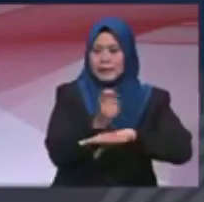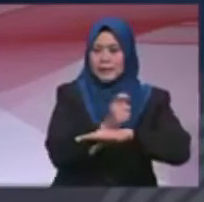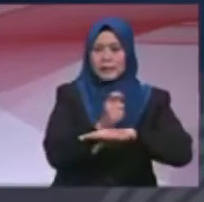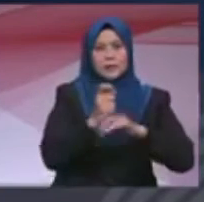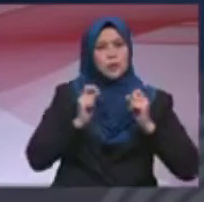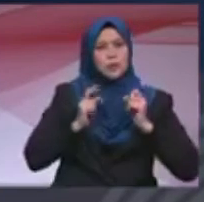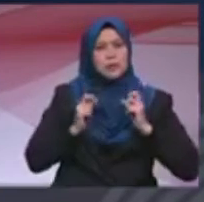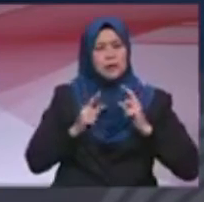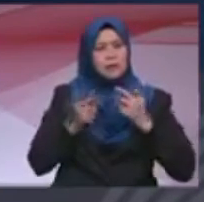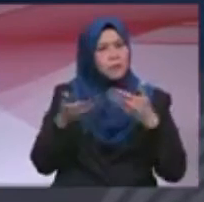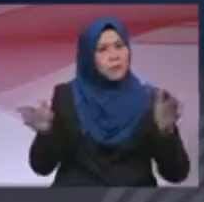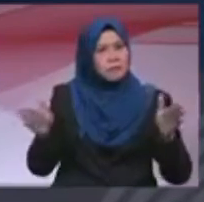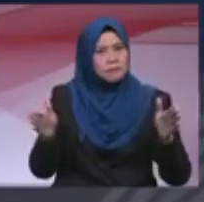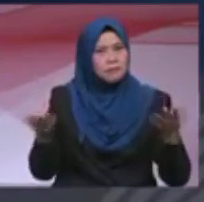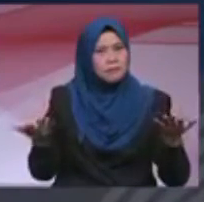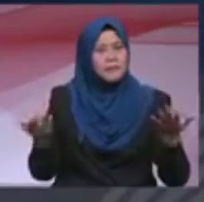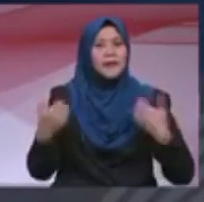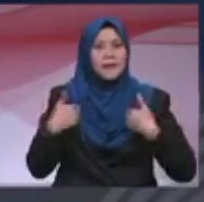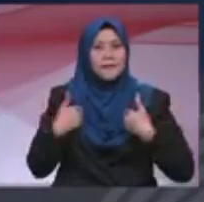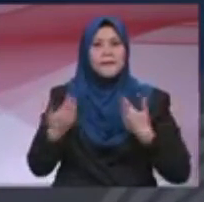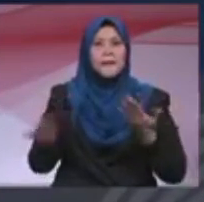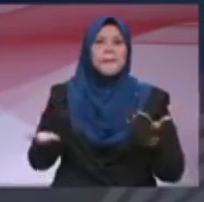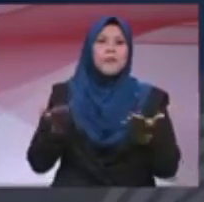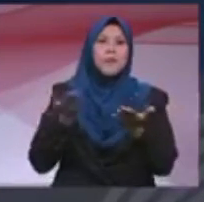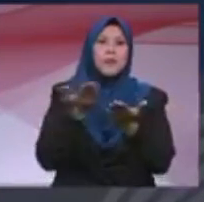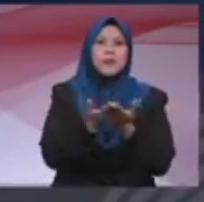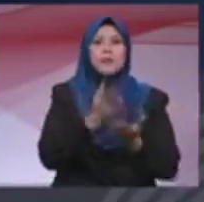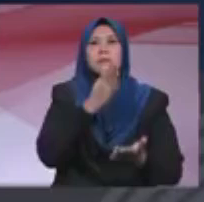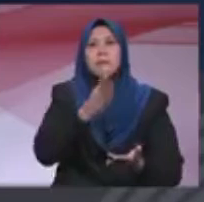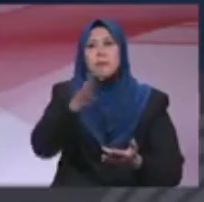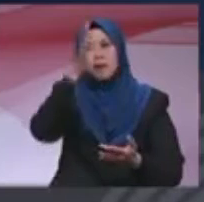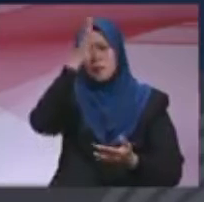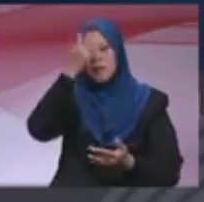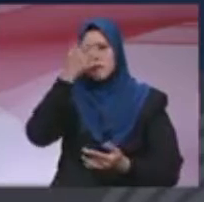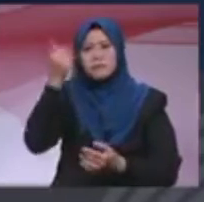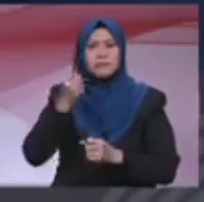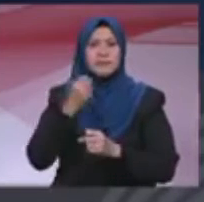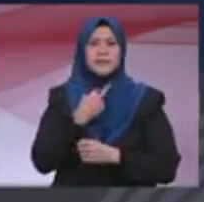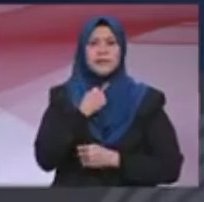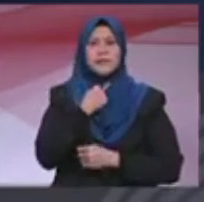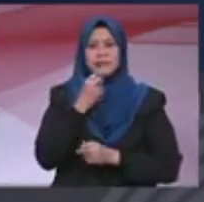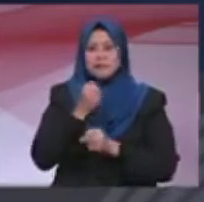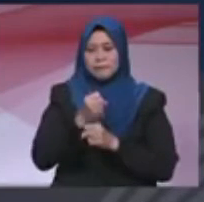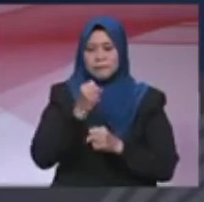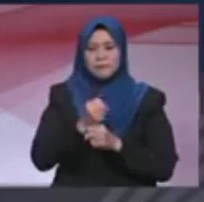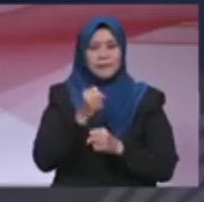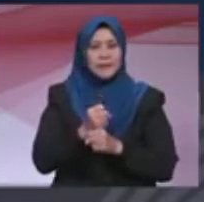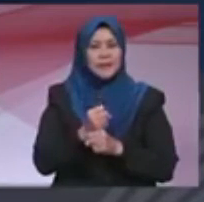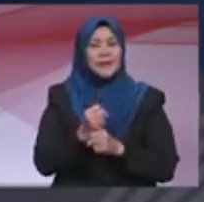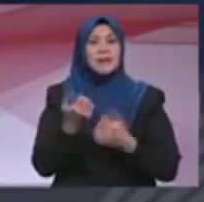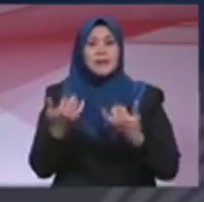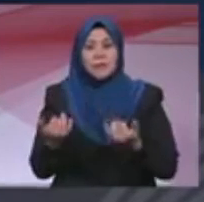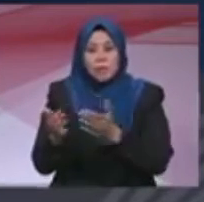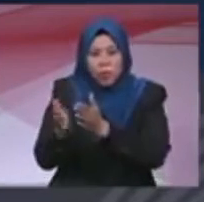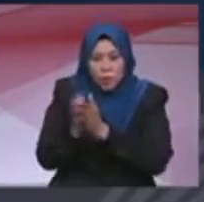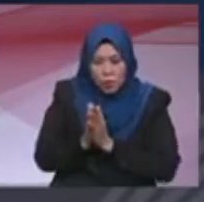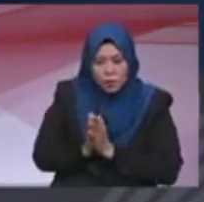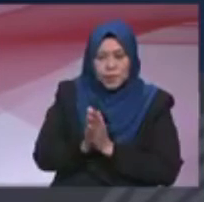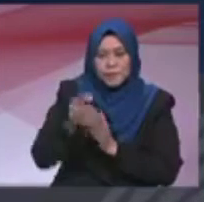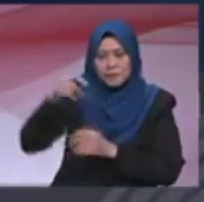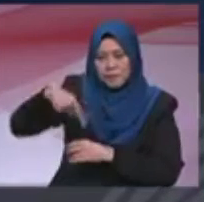jelaskan. Maknanya ada permohonan untuk ibu bapa yang bekerja yang memohon supaya dalam PKP